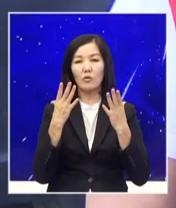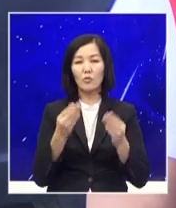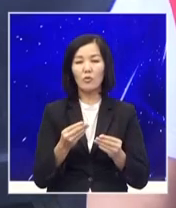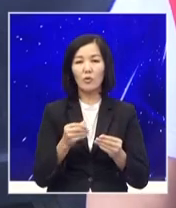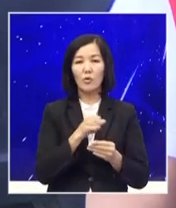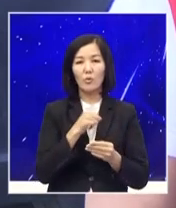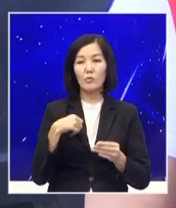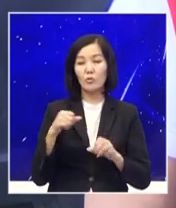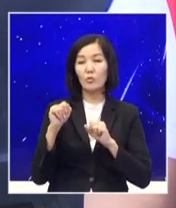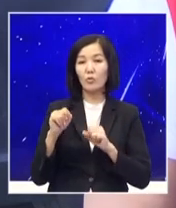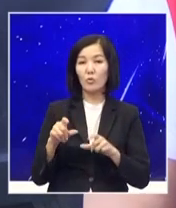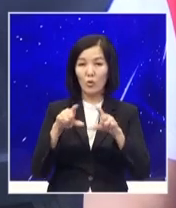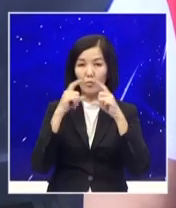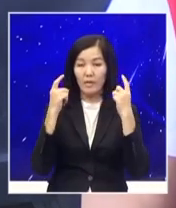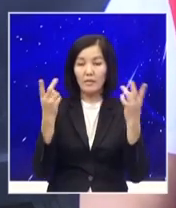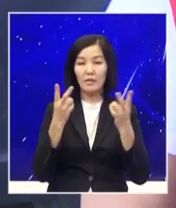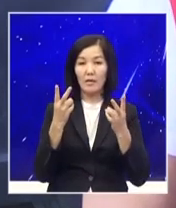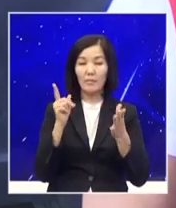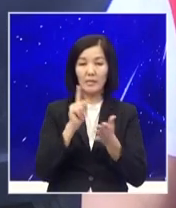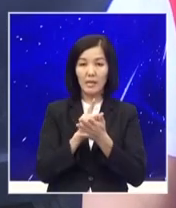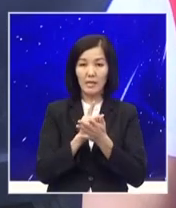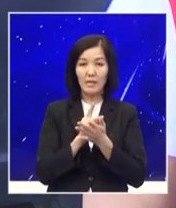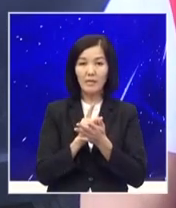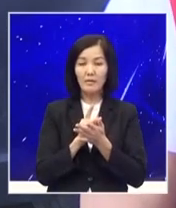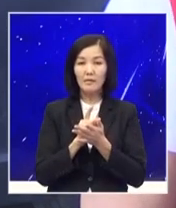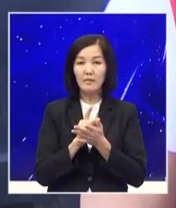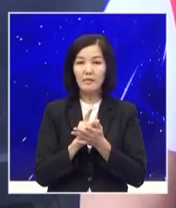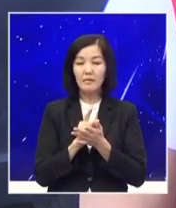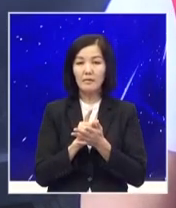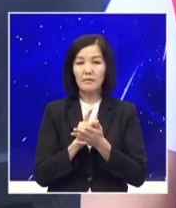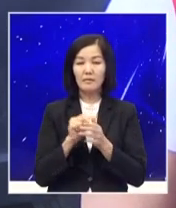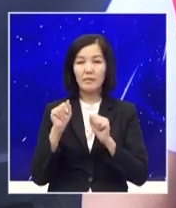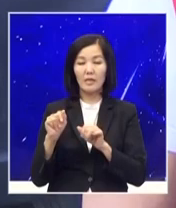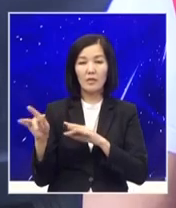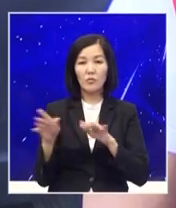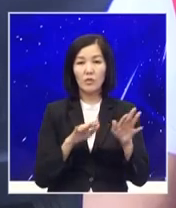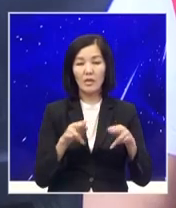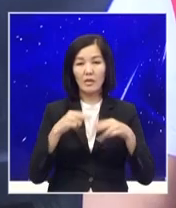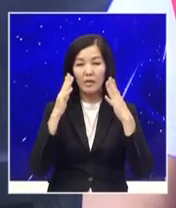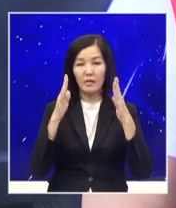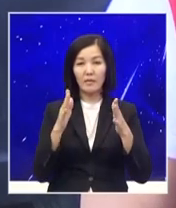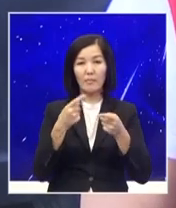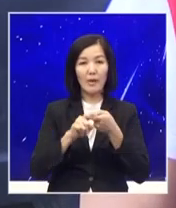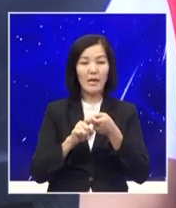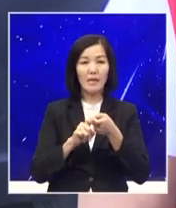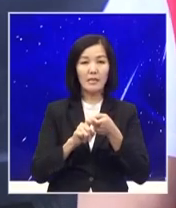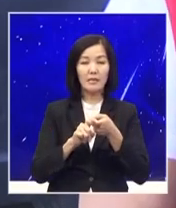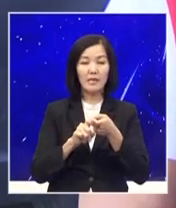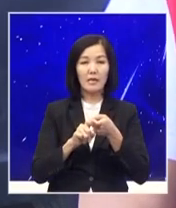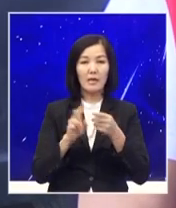өзін өзі сақтамаса, масканы қалай кию керек, қалай сақтану керек, бір-бірімен контакты азайту керек, сол